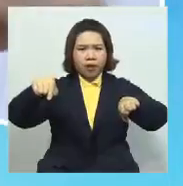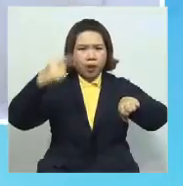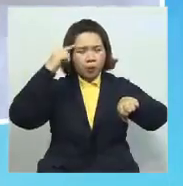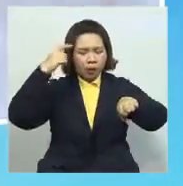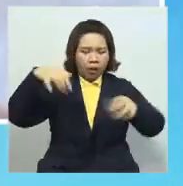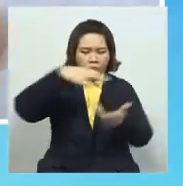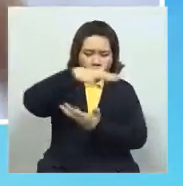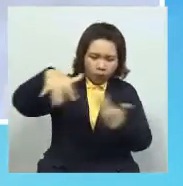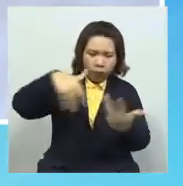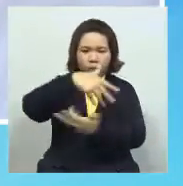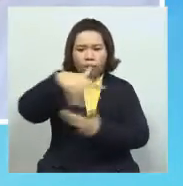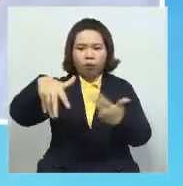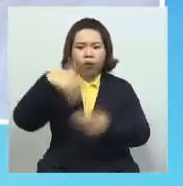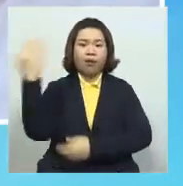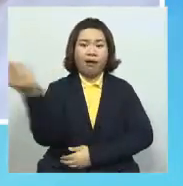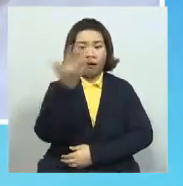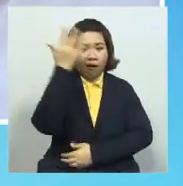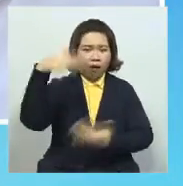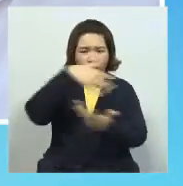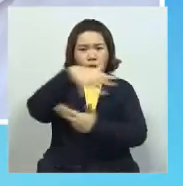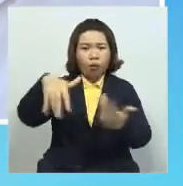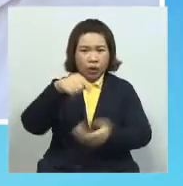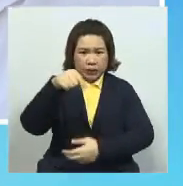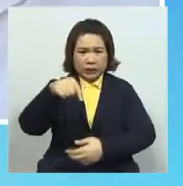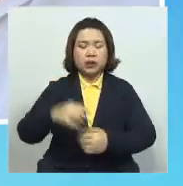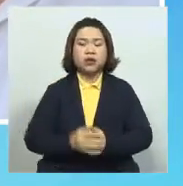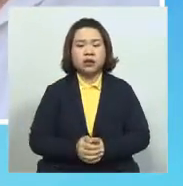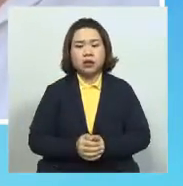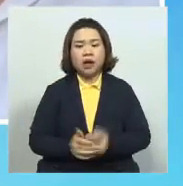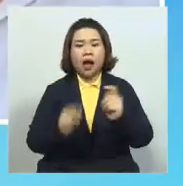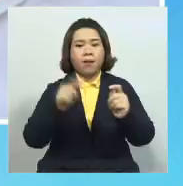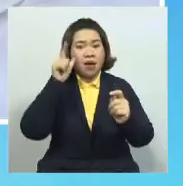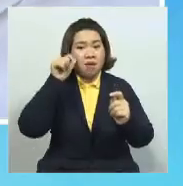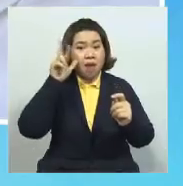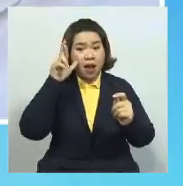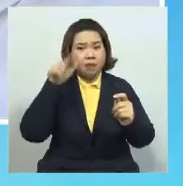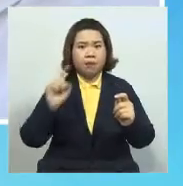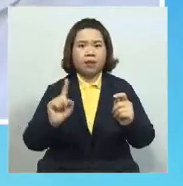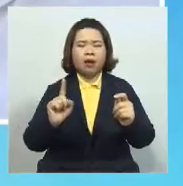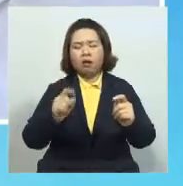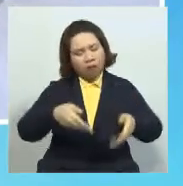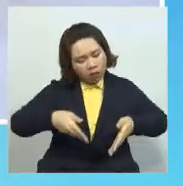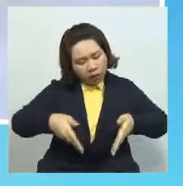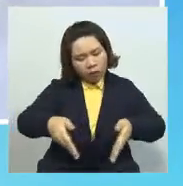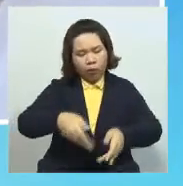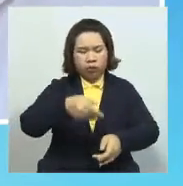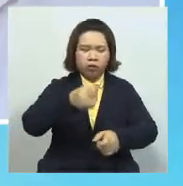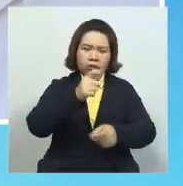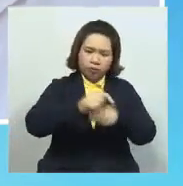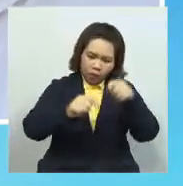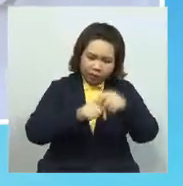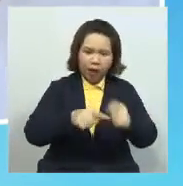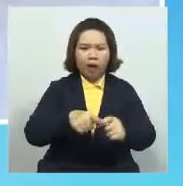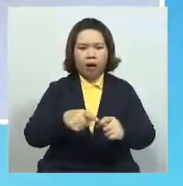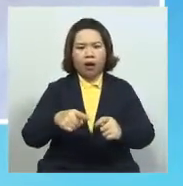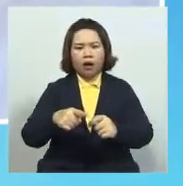ไปไหนมันก็เลยวนกันอยู่ในแอ่งกระทะของเชียงใหม่เนี่ยค่ะยิ่งแม่ริมนี่นะคะทำถนนทุกที่เลยอ่ะแล้วก็ฝุ่นร